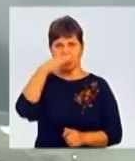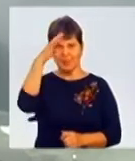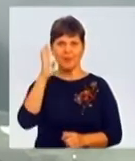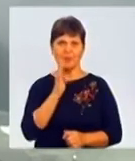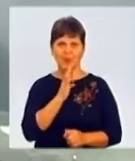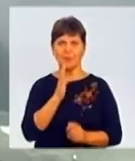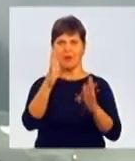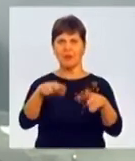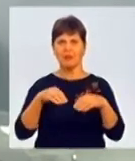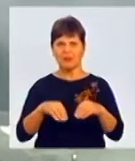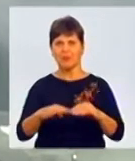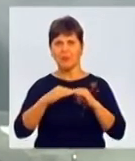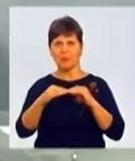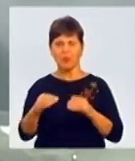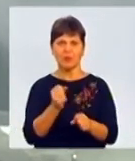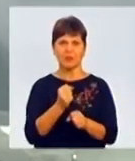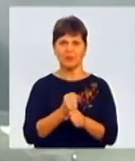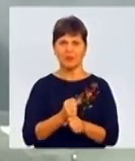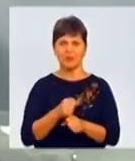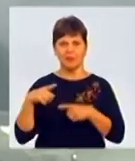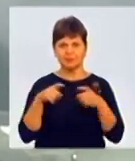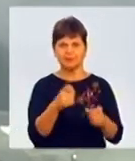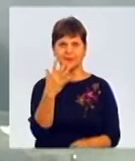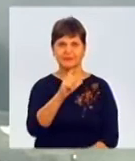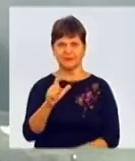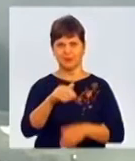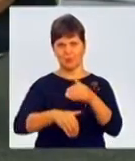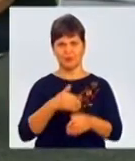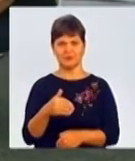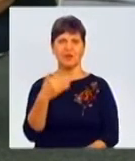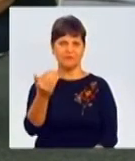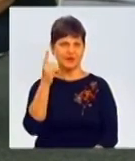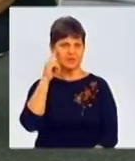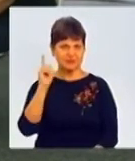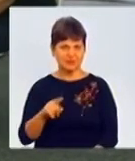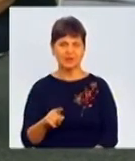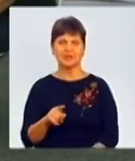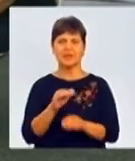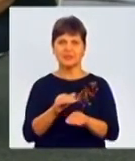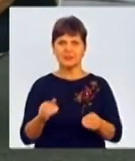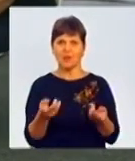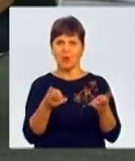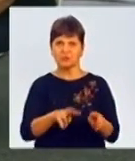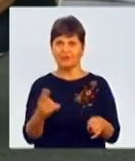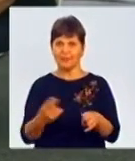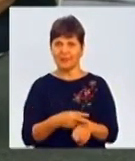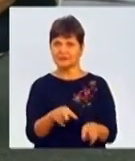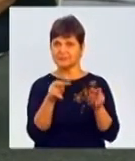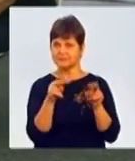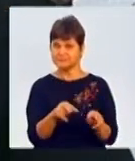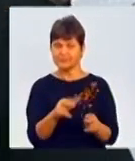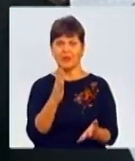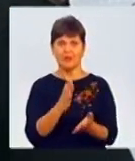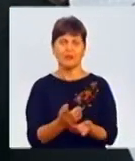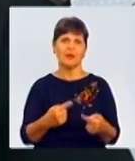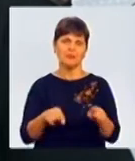І що ж тут збігати 5 хвилин і покупатися? Ви знаєте, діти залишені без нагляду, вони є так званою